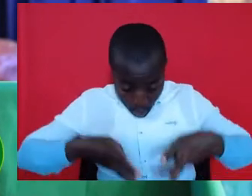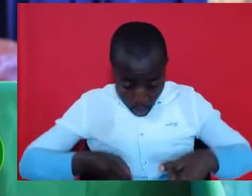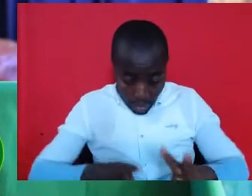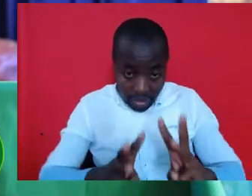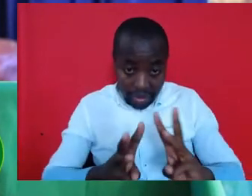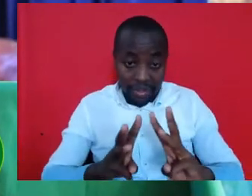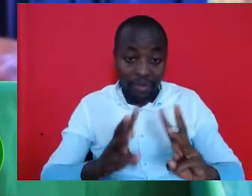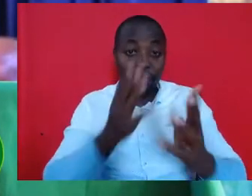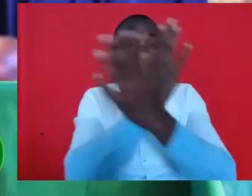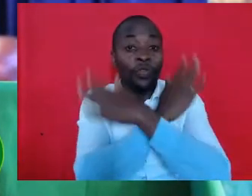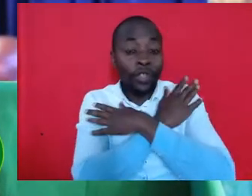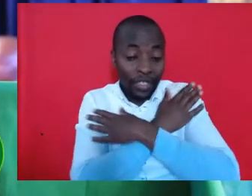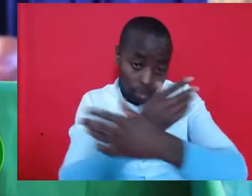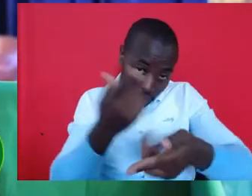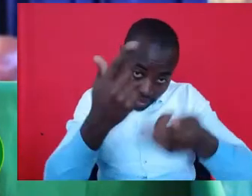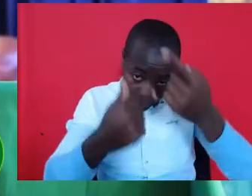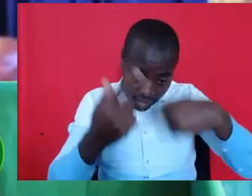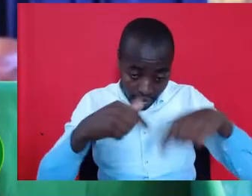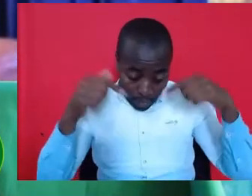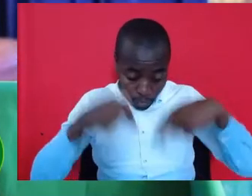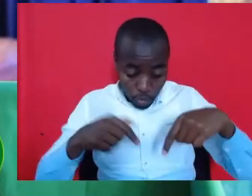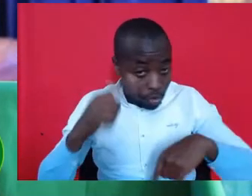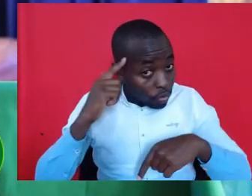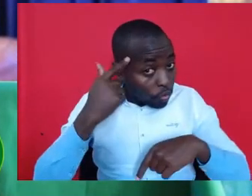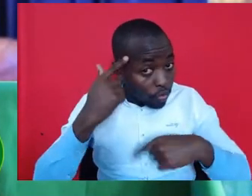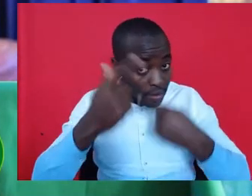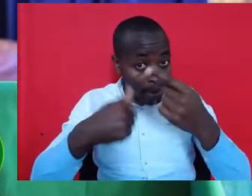basi wapendwa, tumekuja leo kutafakari njia zetu.